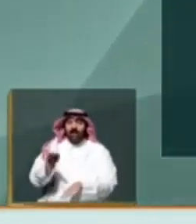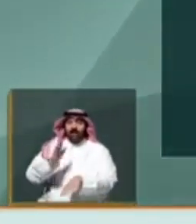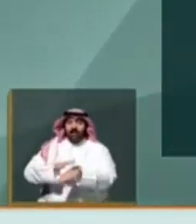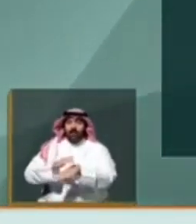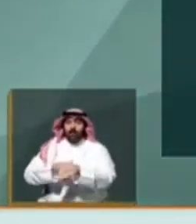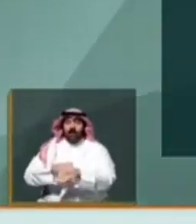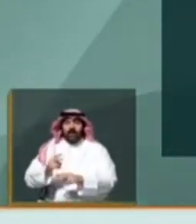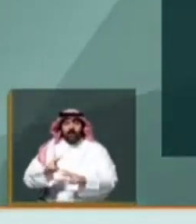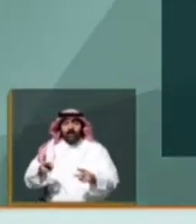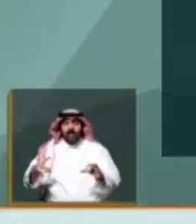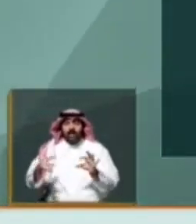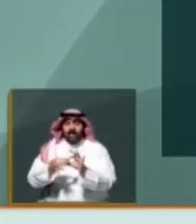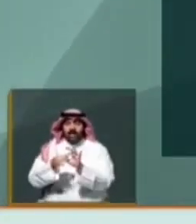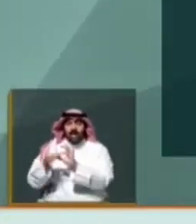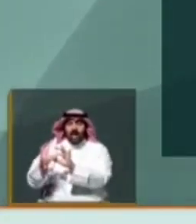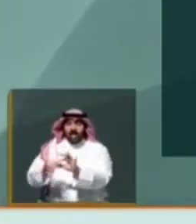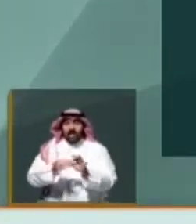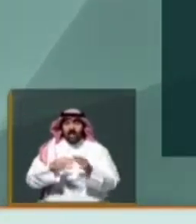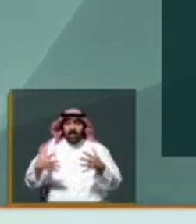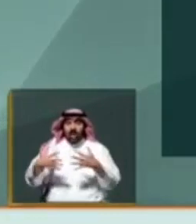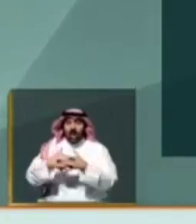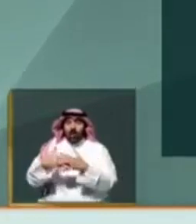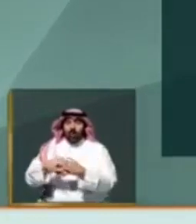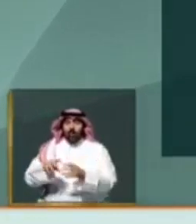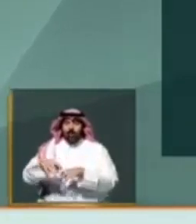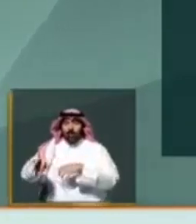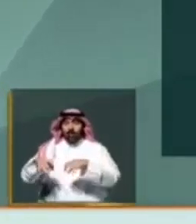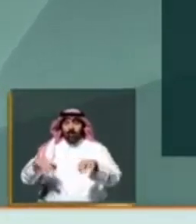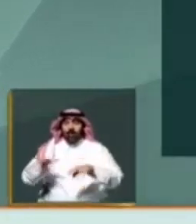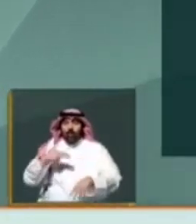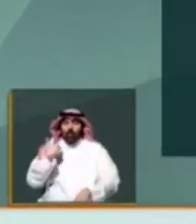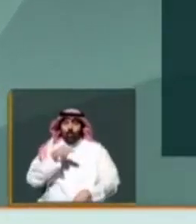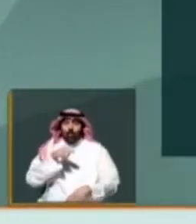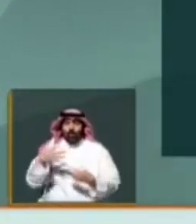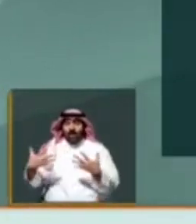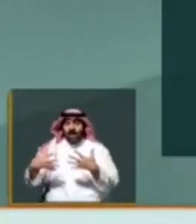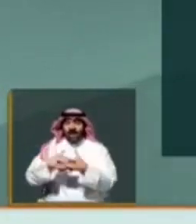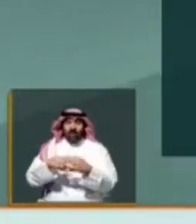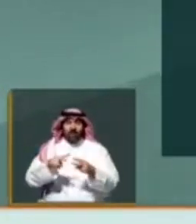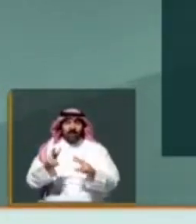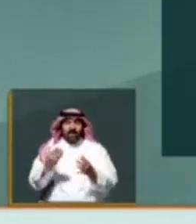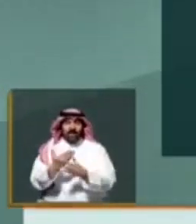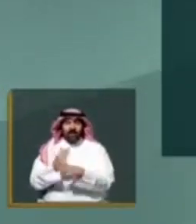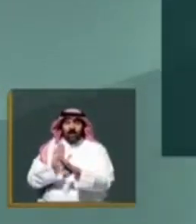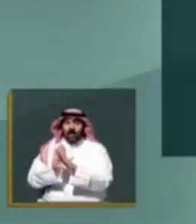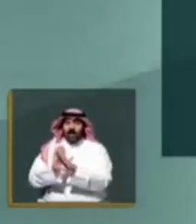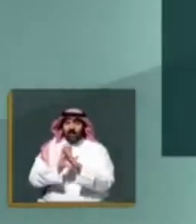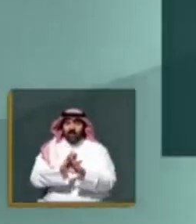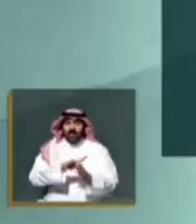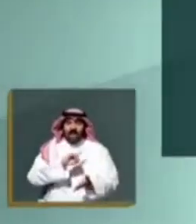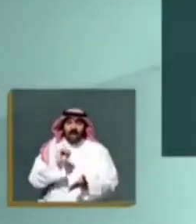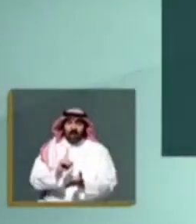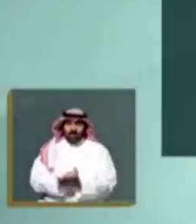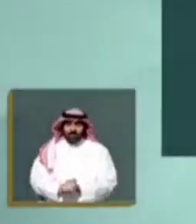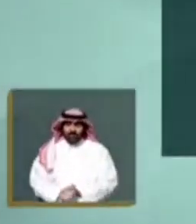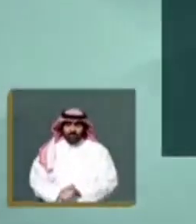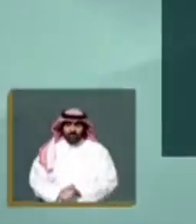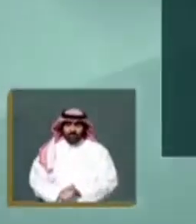المقدمة، إلى جانب التعاون المستمر والمثمر مع جميع الجهات الحكومية ذات العلاقة بما يخدم المصلحة